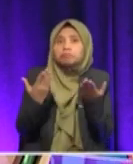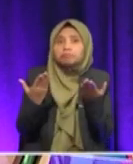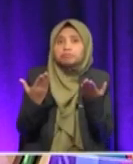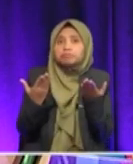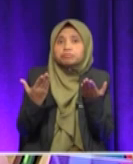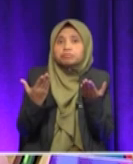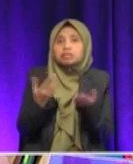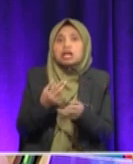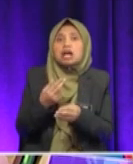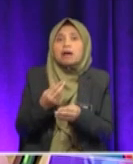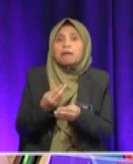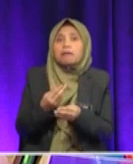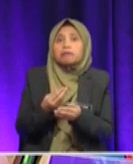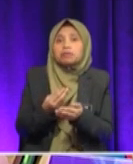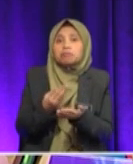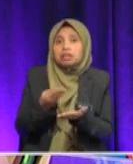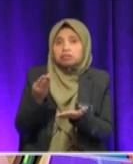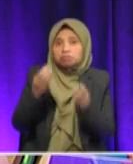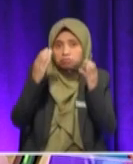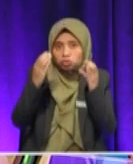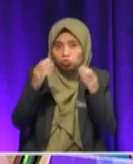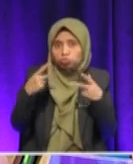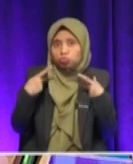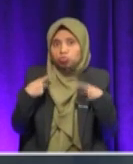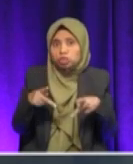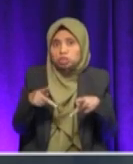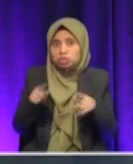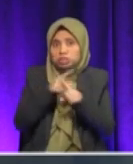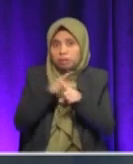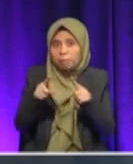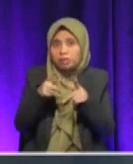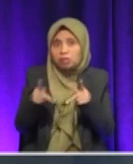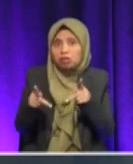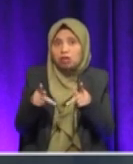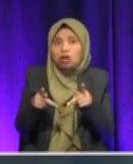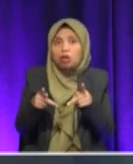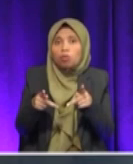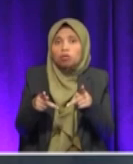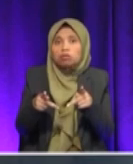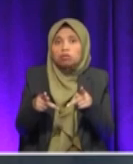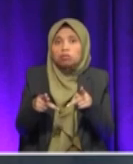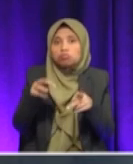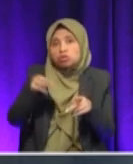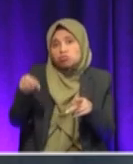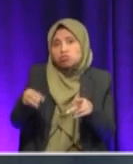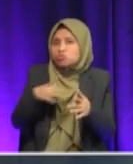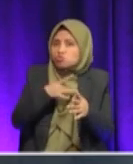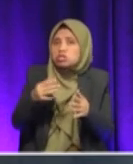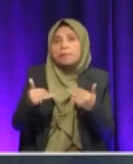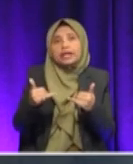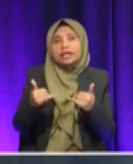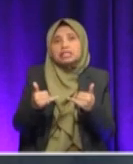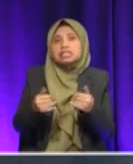ini barang Cikgu Tapi kalau buat permainan mwc gosuke salah ini klip